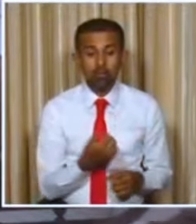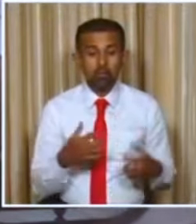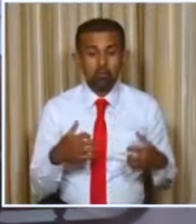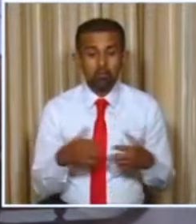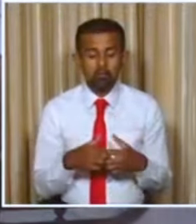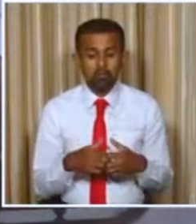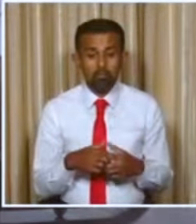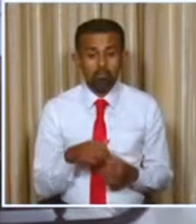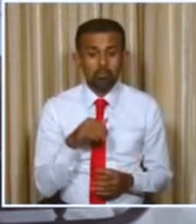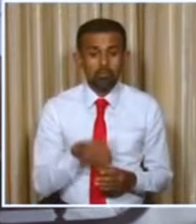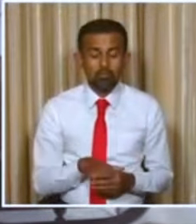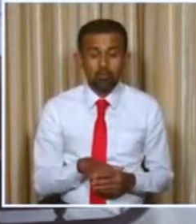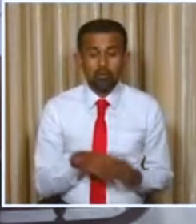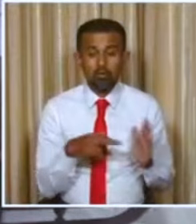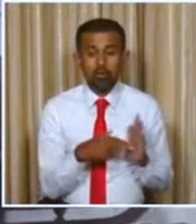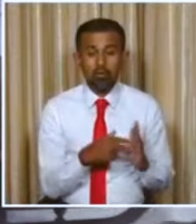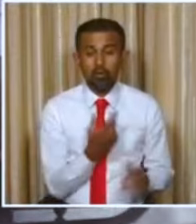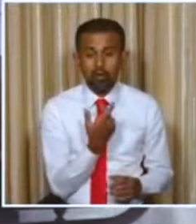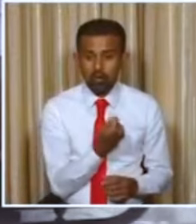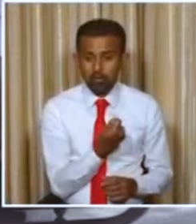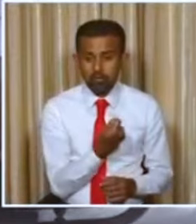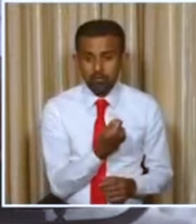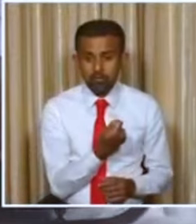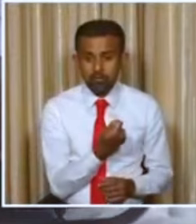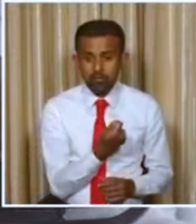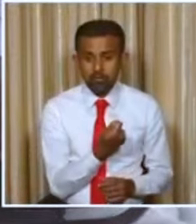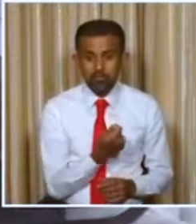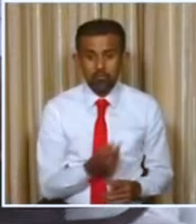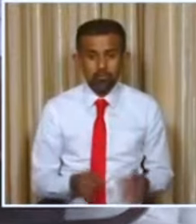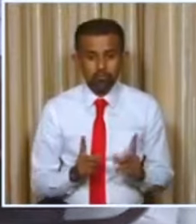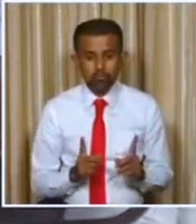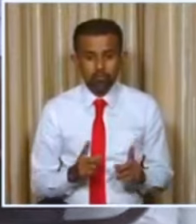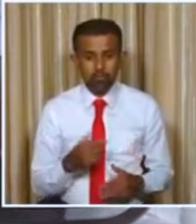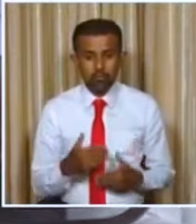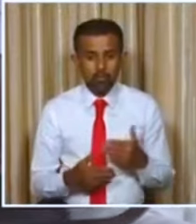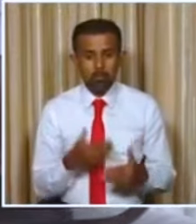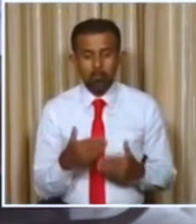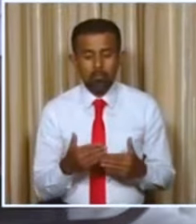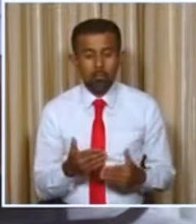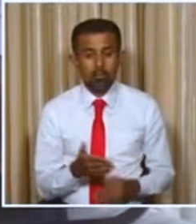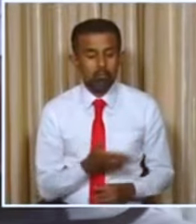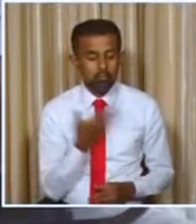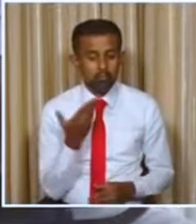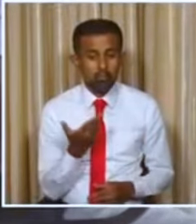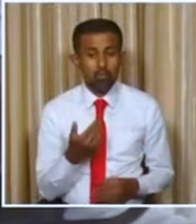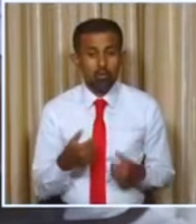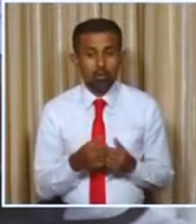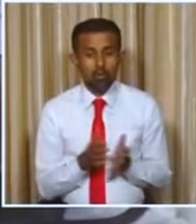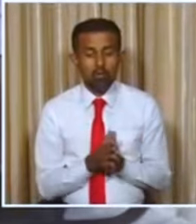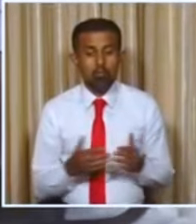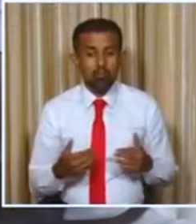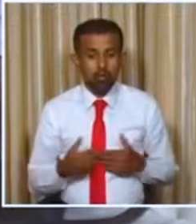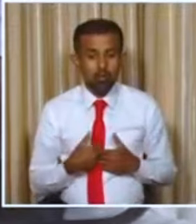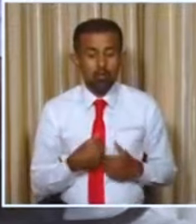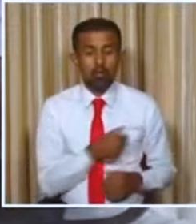உள்ள தலைவர் எங்களுக்கு இருந்தார். ஆனால் நீங்கள் யுத்தத்தை வென்றது விட்டதாக உலகம் முழுவதும் இருந்து பெருந்தொகை நிதிகளை உதவிகளை பெற்று நீங்கள் இந்த